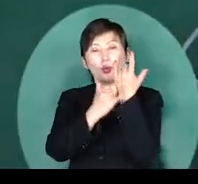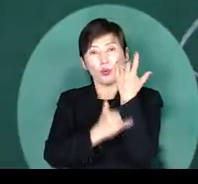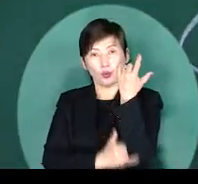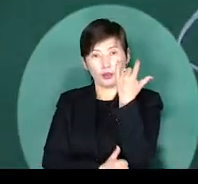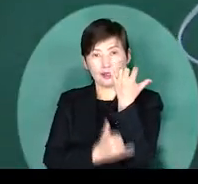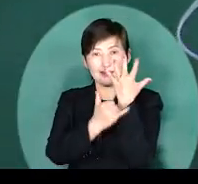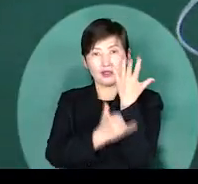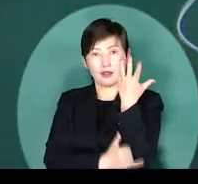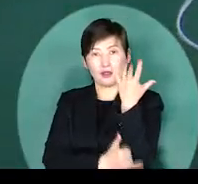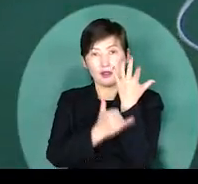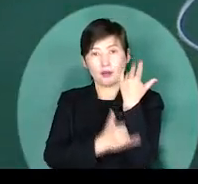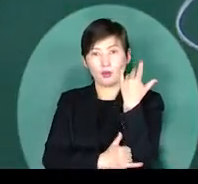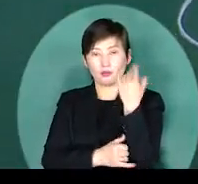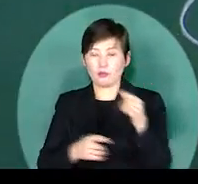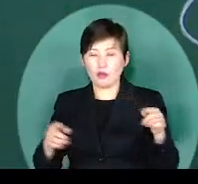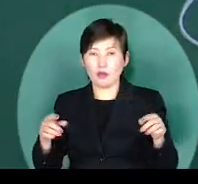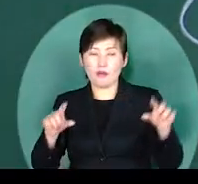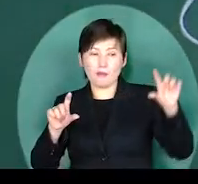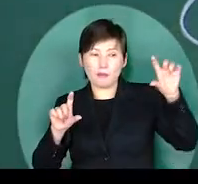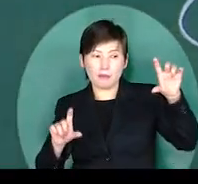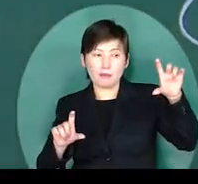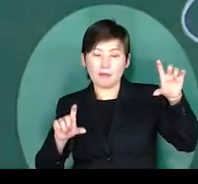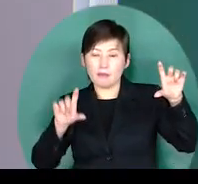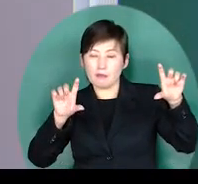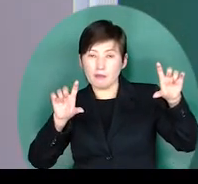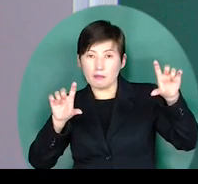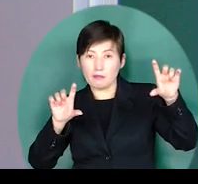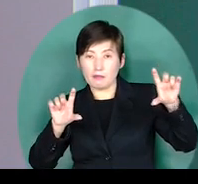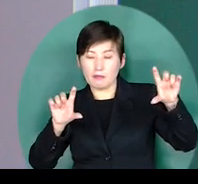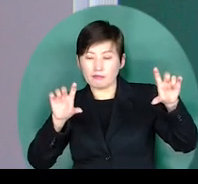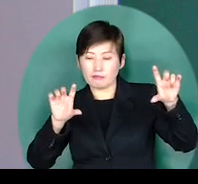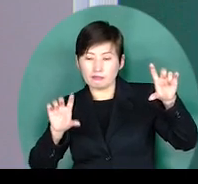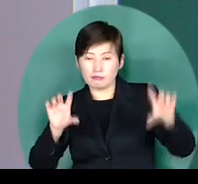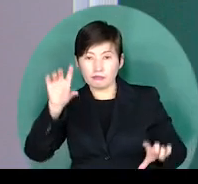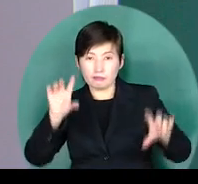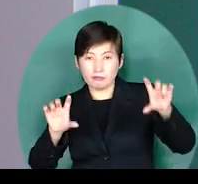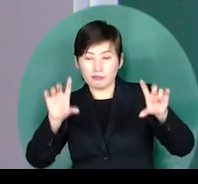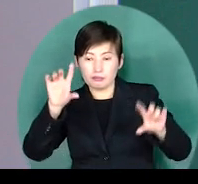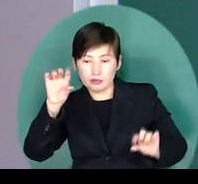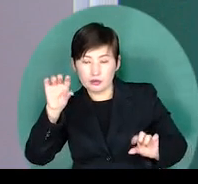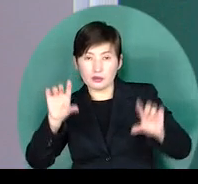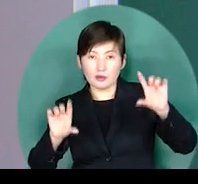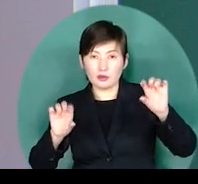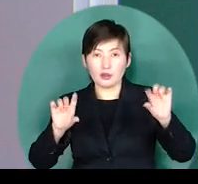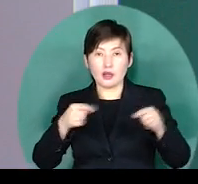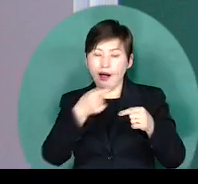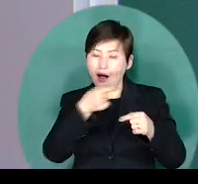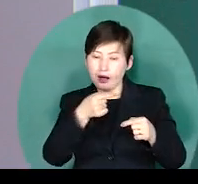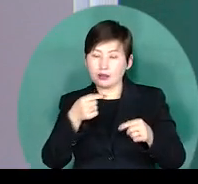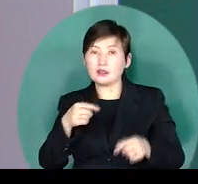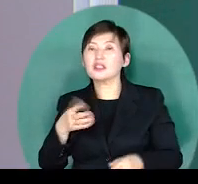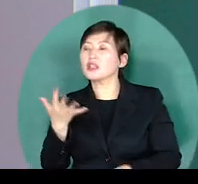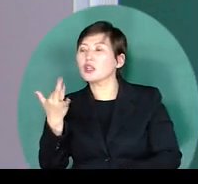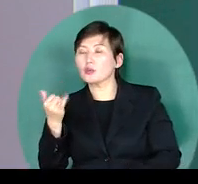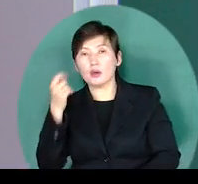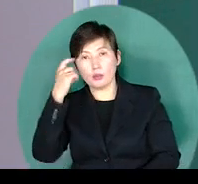улиасны модны зөрүүг олоорой. Нэг осонда алим маань улиасны модоос хэдээр олон бэ? Улиасны мод